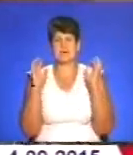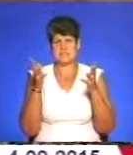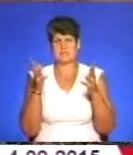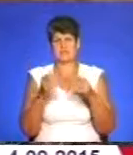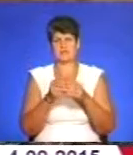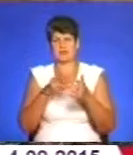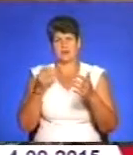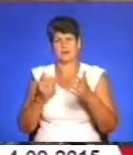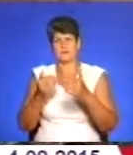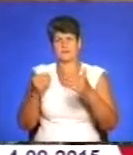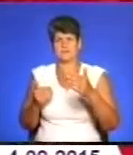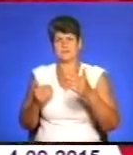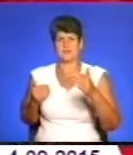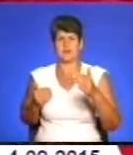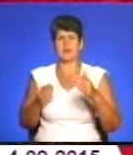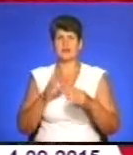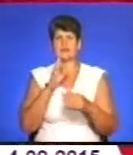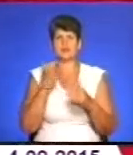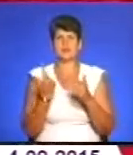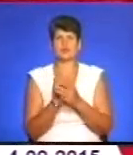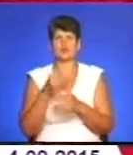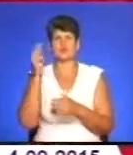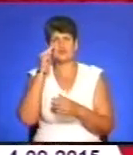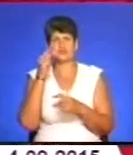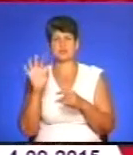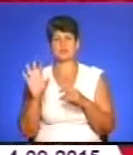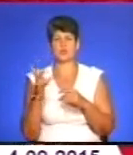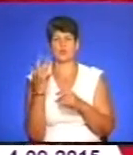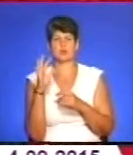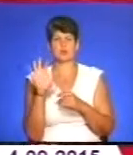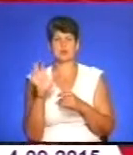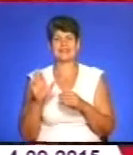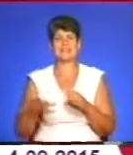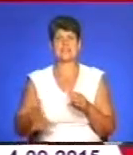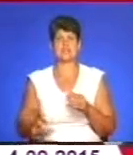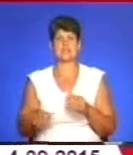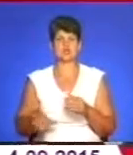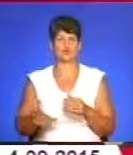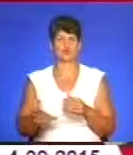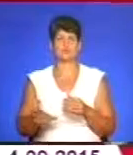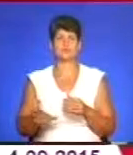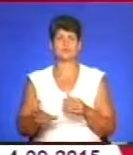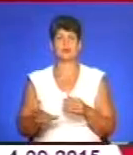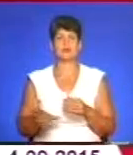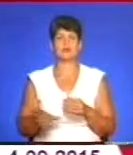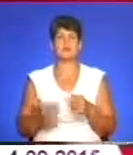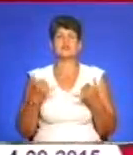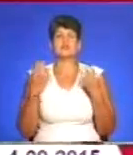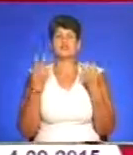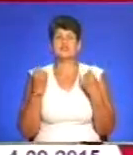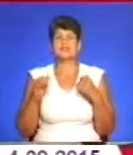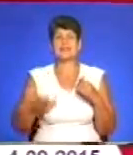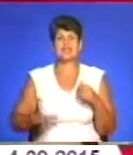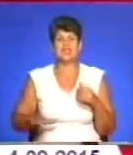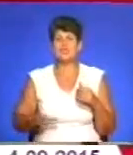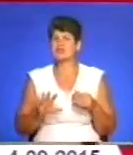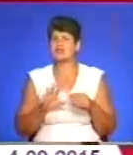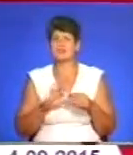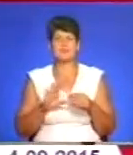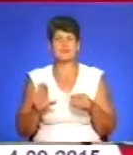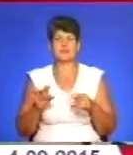кроків назад. Дівчинка знову вчиться рухати правою ручкою і ніжкою. Ножка в нас на даний момент ще навіть